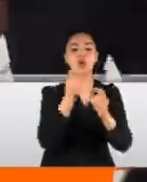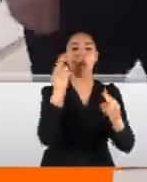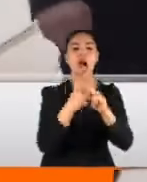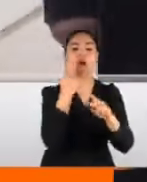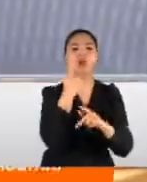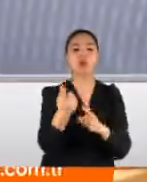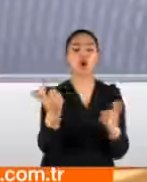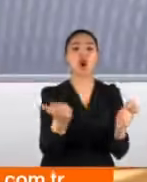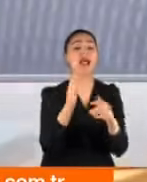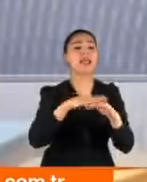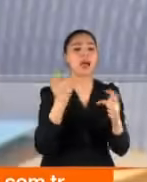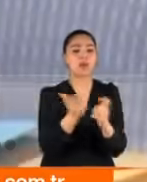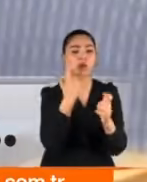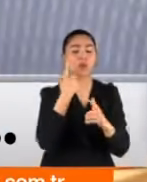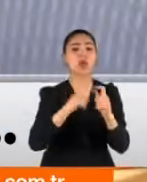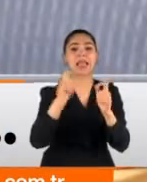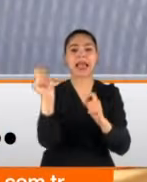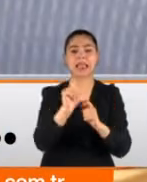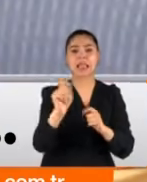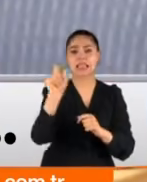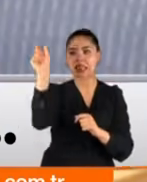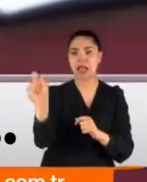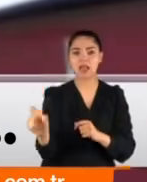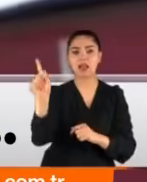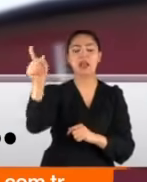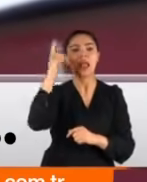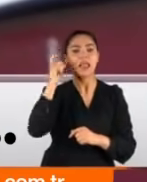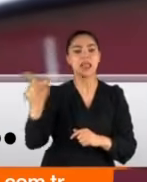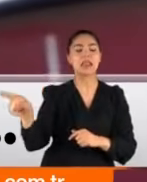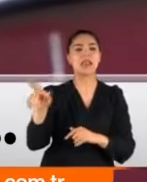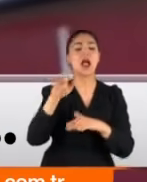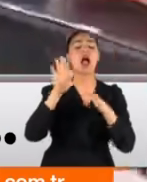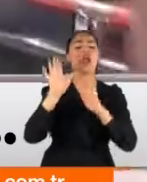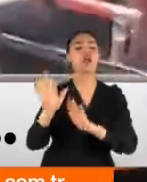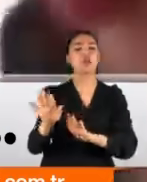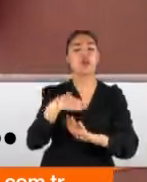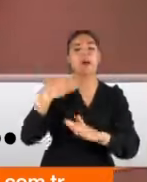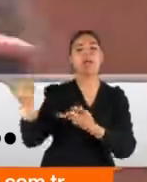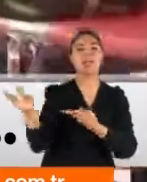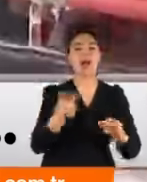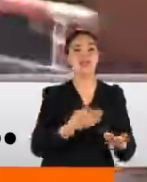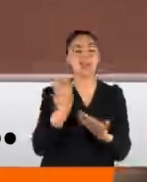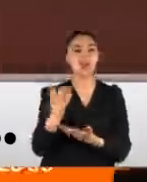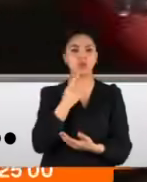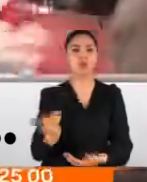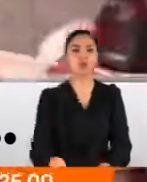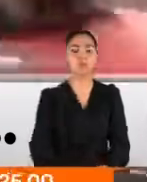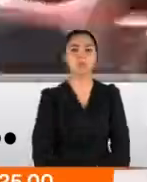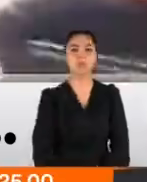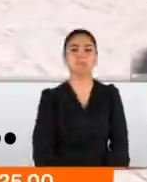koduyla yaptığı toplantıda da genel sekreter İsrail'e yıkımı durdurmaya davet ediyoruz açıklaması yaptı